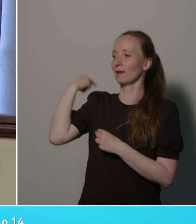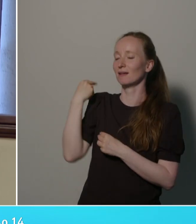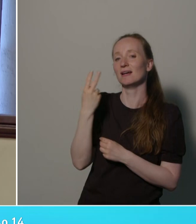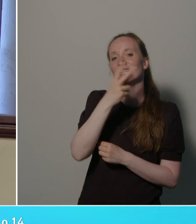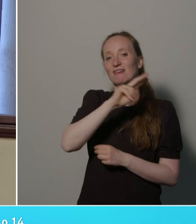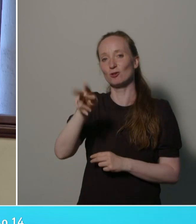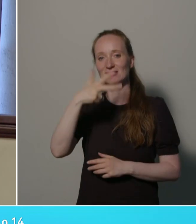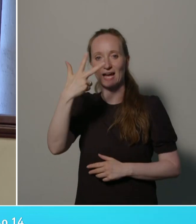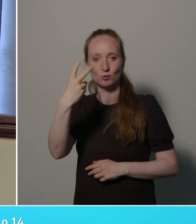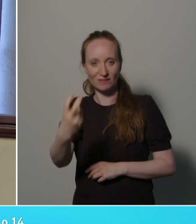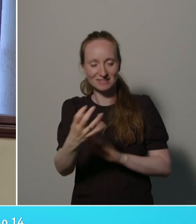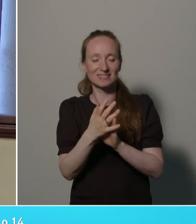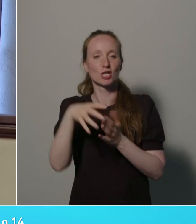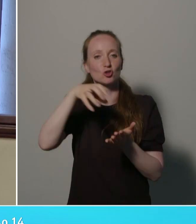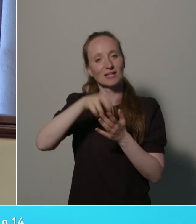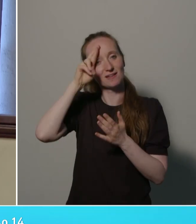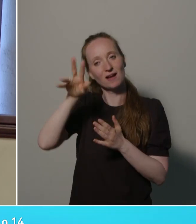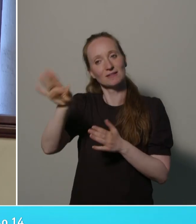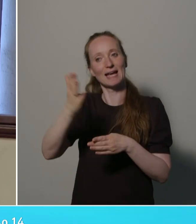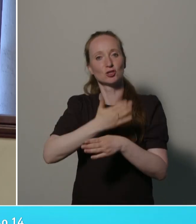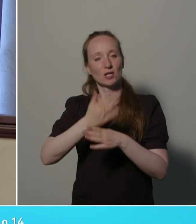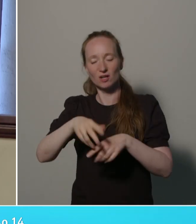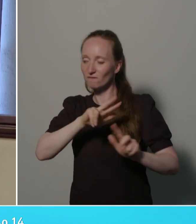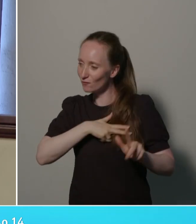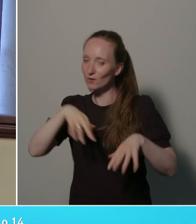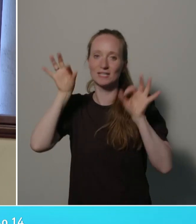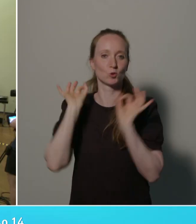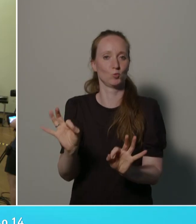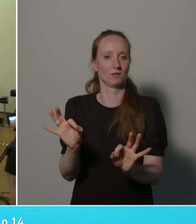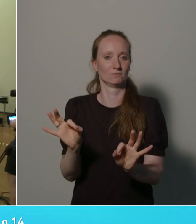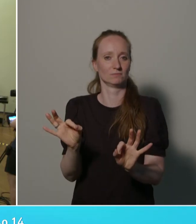getan und ich kann das meinen Kindern mal erzählen. Vielen, vielen Dank.